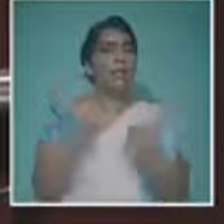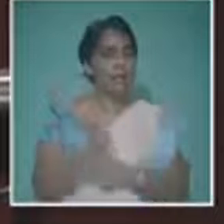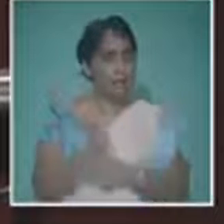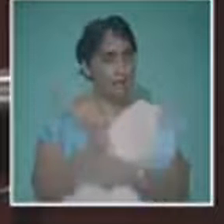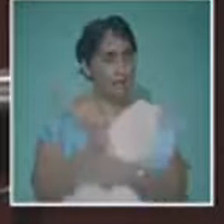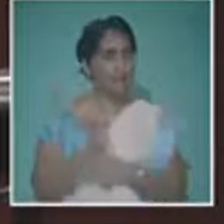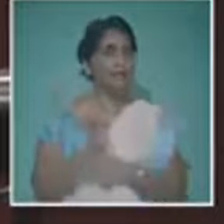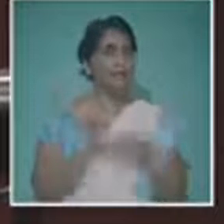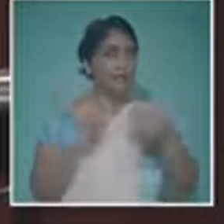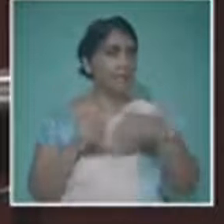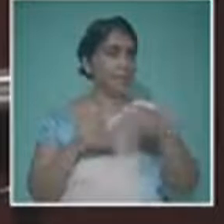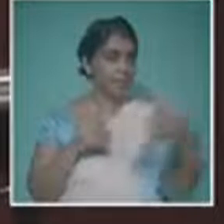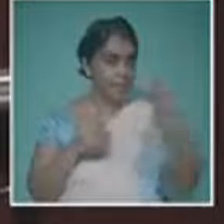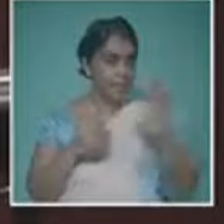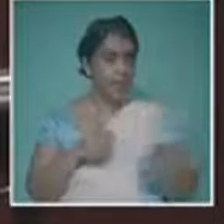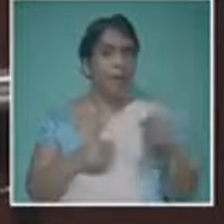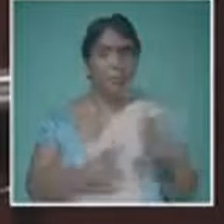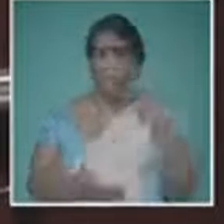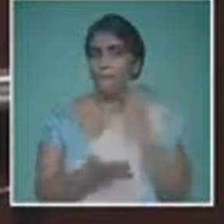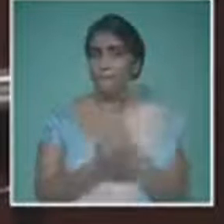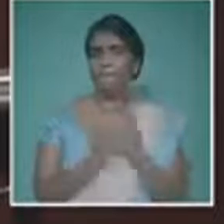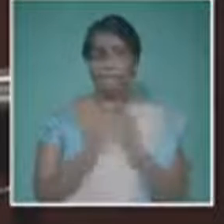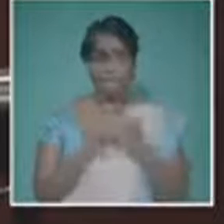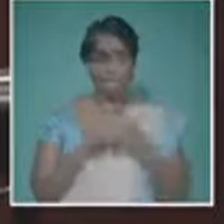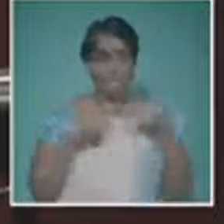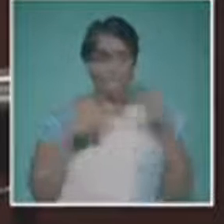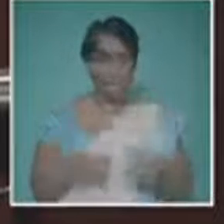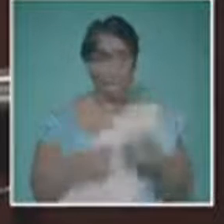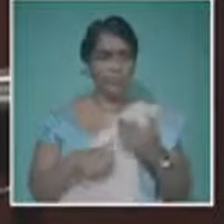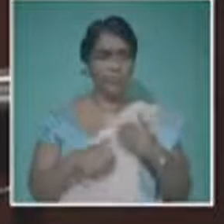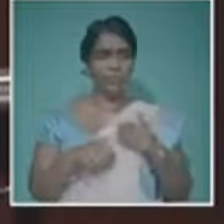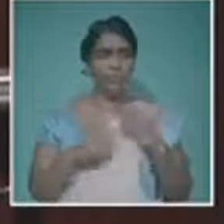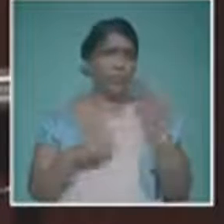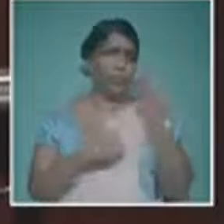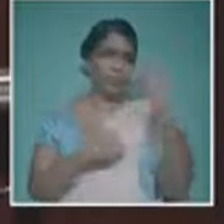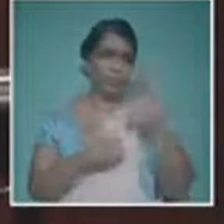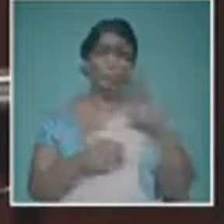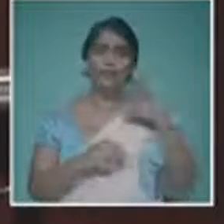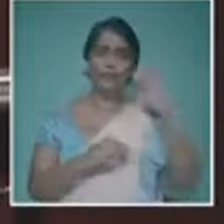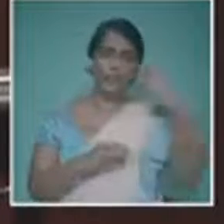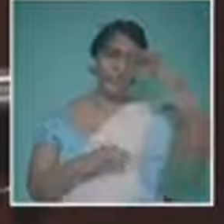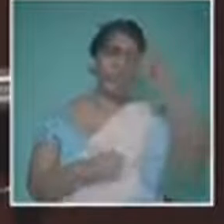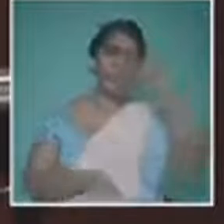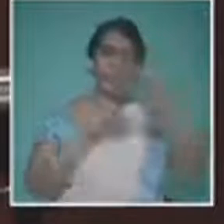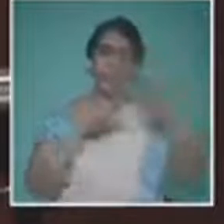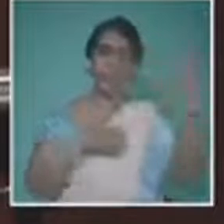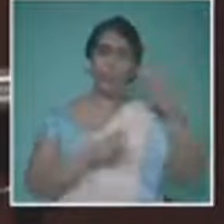மக்களுக்கும் சிறுபான்மை முஸ்லீம் மக்கள் மத்தியிலேயும் அது வேலை செய்கின்ற பொழுதுதான் அதனுடைய வலி உங்களுக்கு தெரிகின்றது.